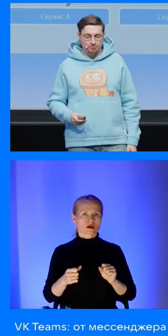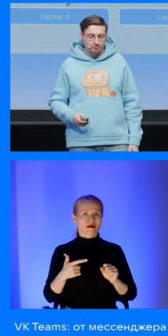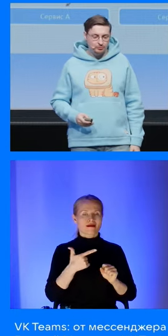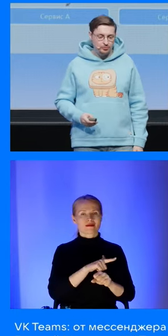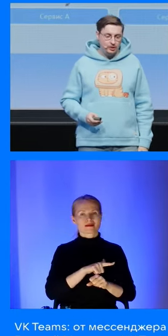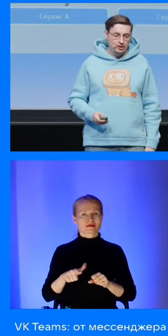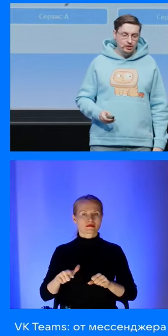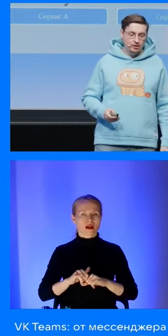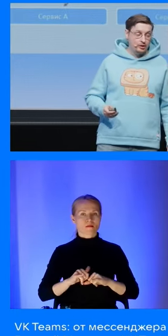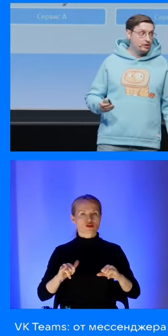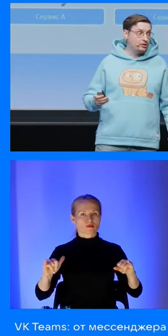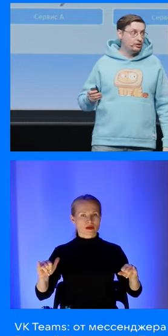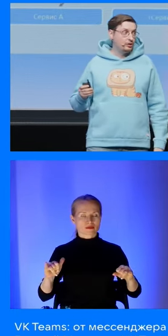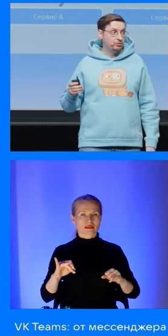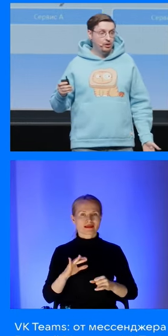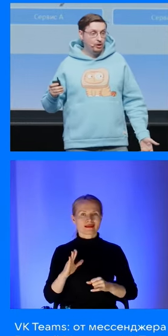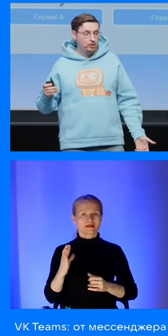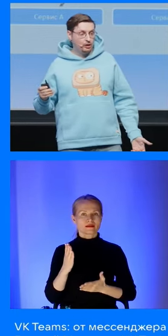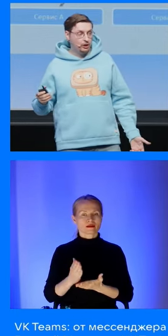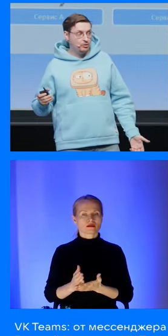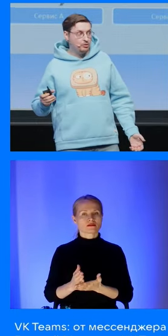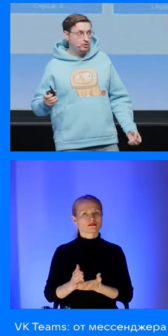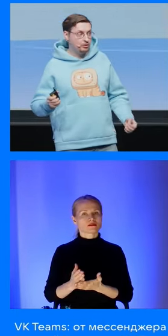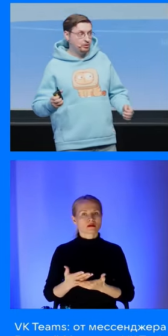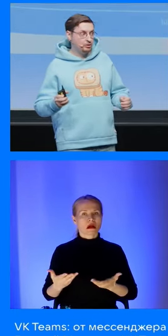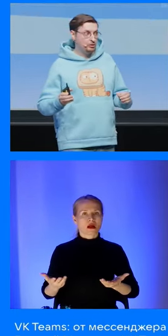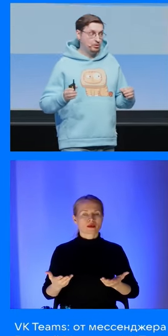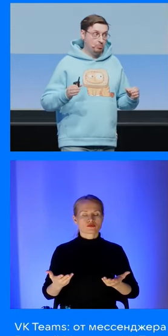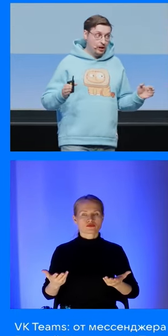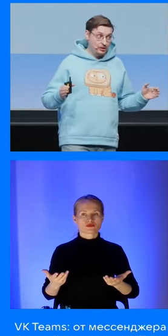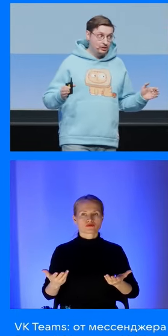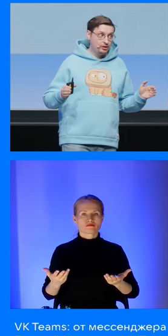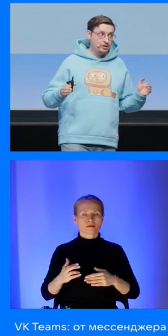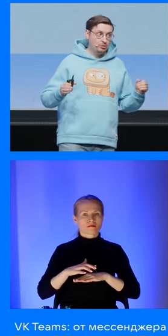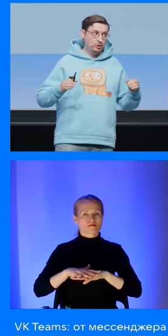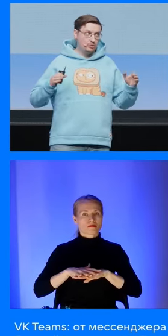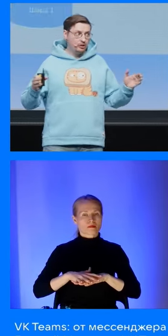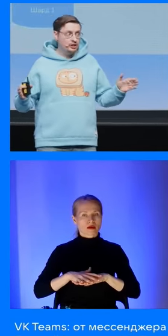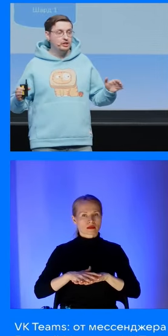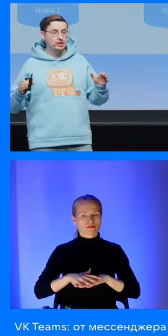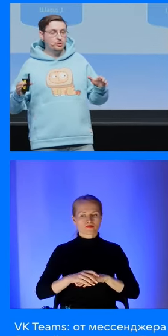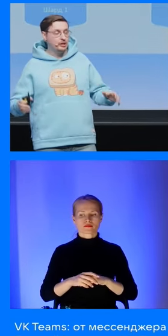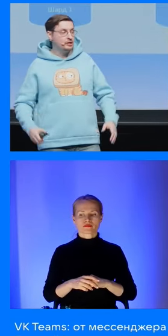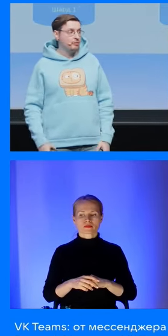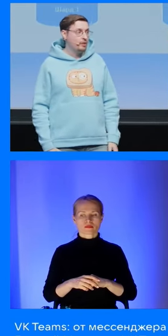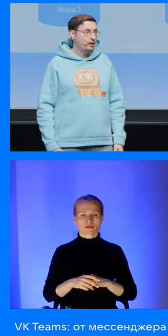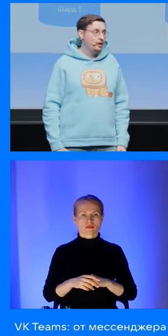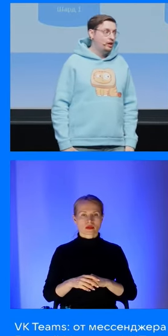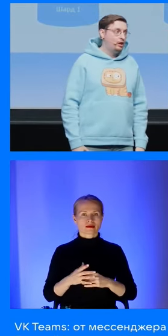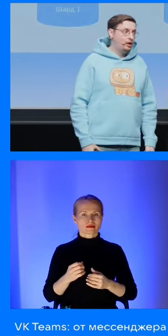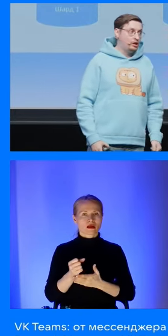масштабироваться. И есть какая-нибудь база, где, ну или там SubDeck, да, где это все